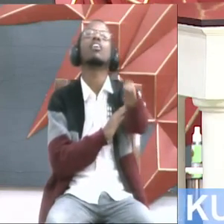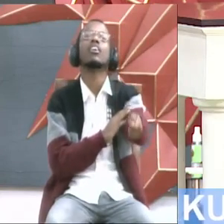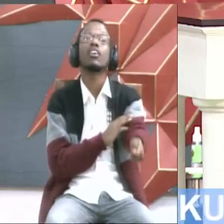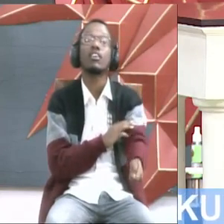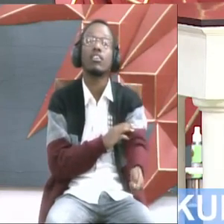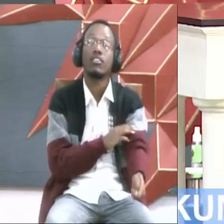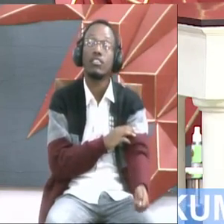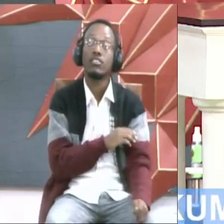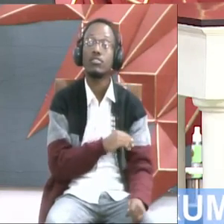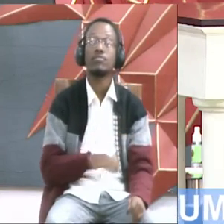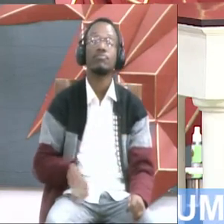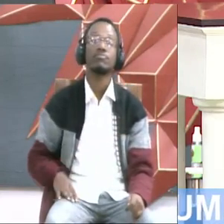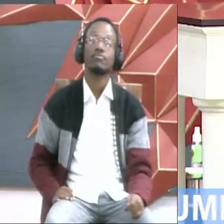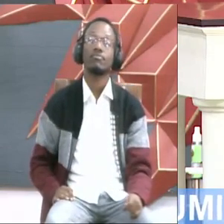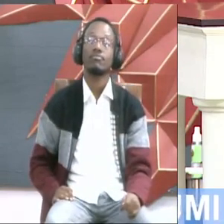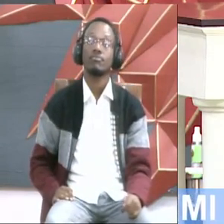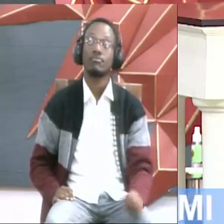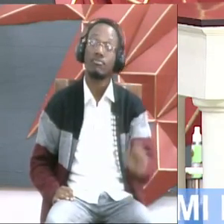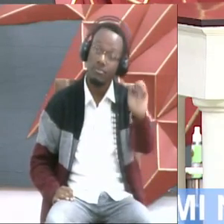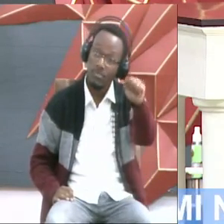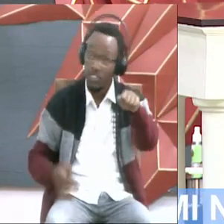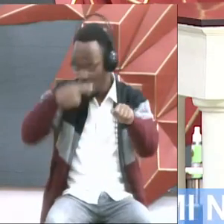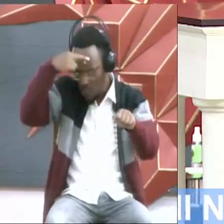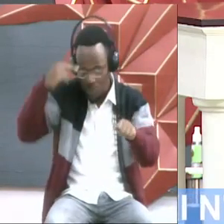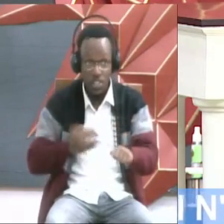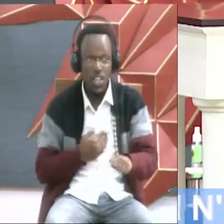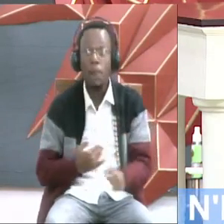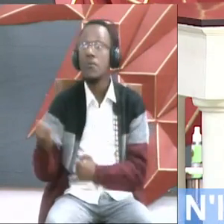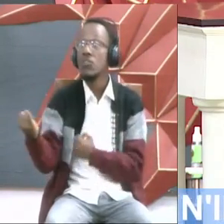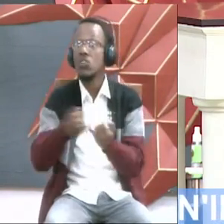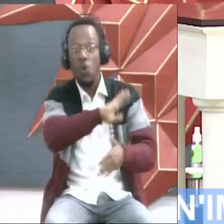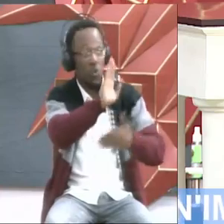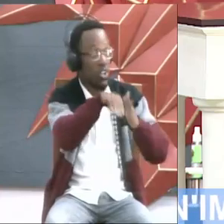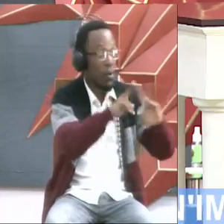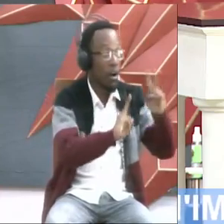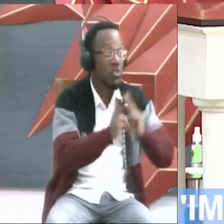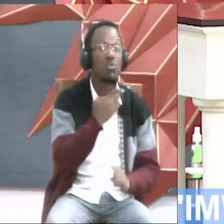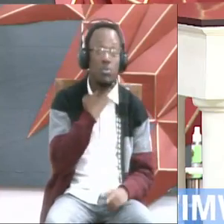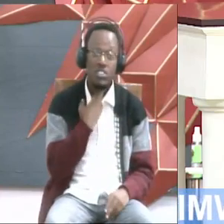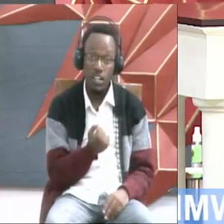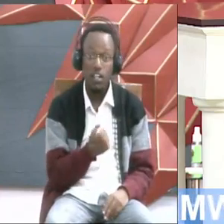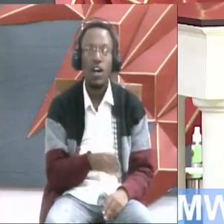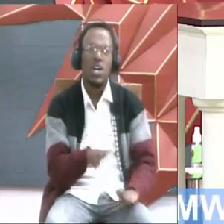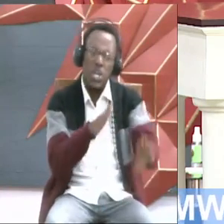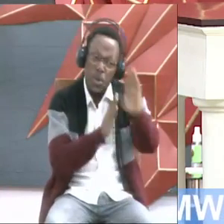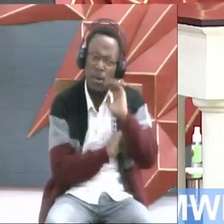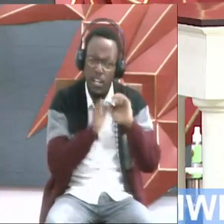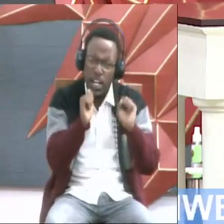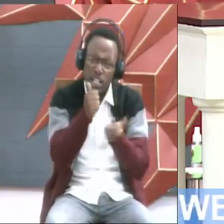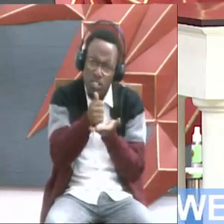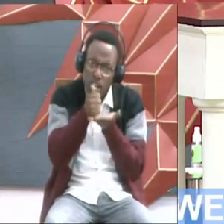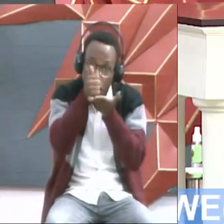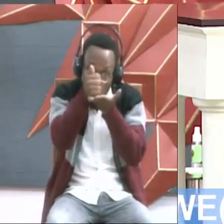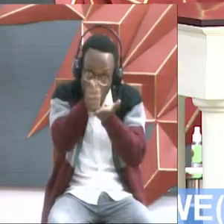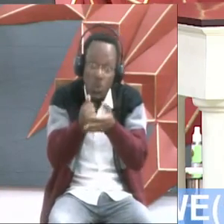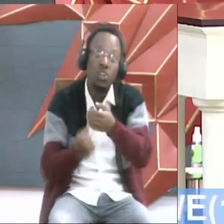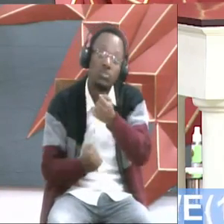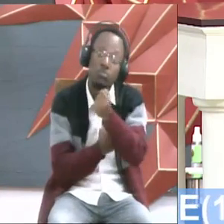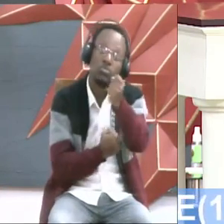belles choses nous tirons tous les mains de Dieu tout puissant. Kwari imana yo batabarika baba